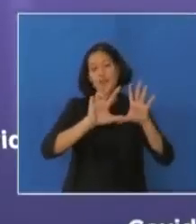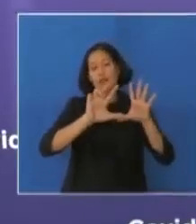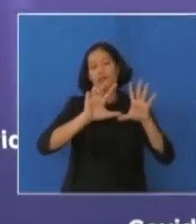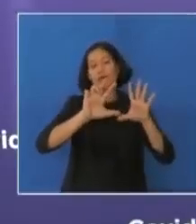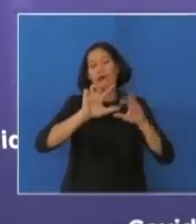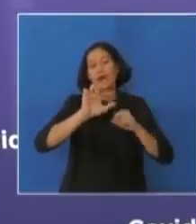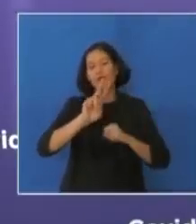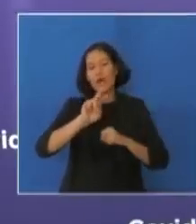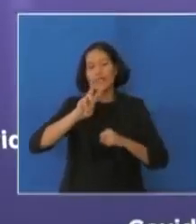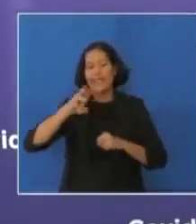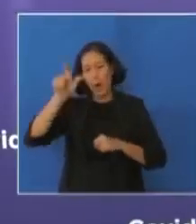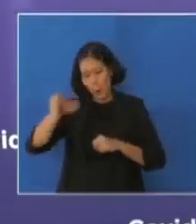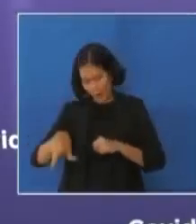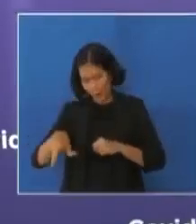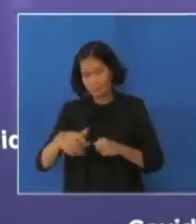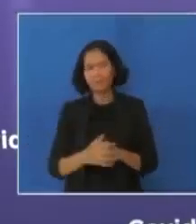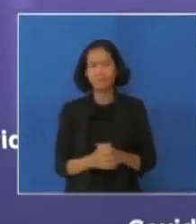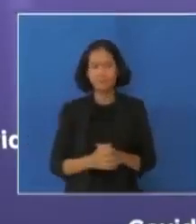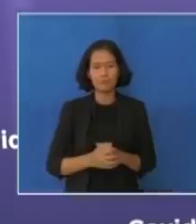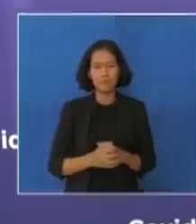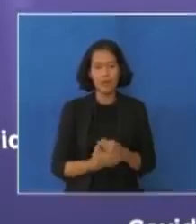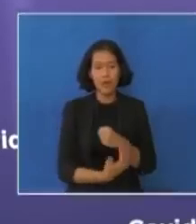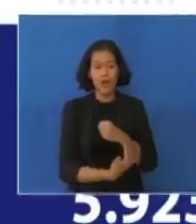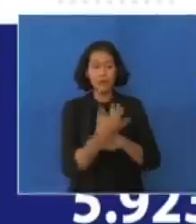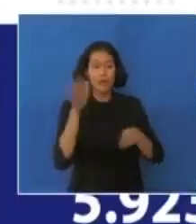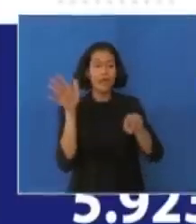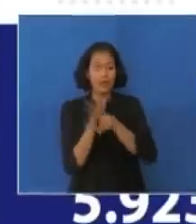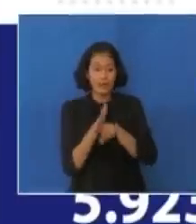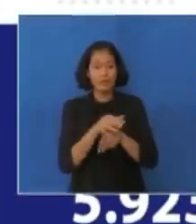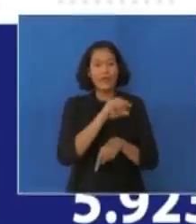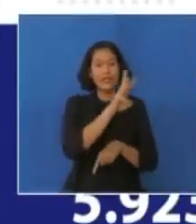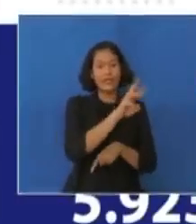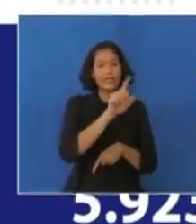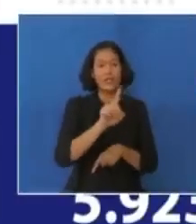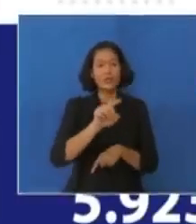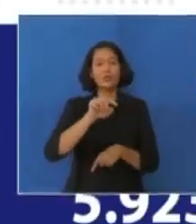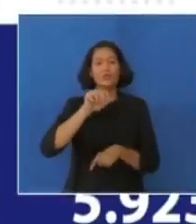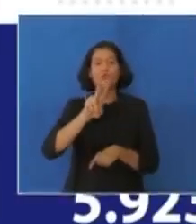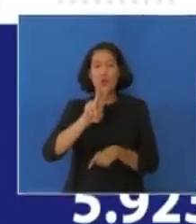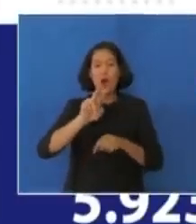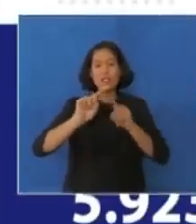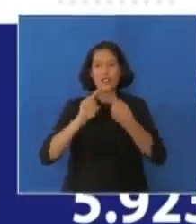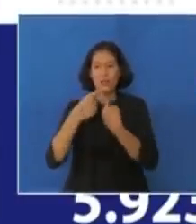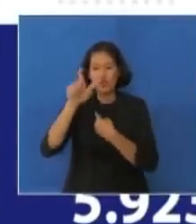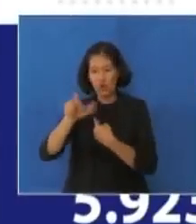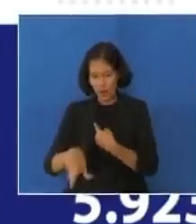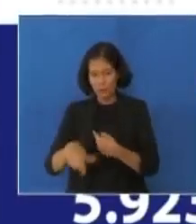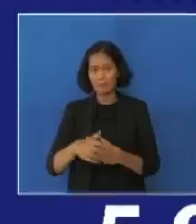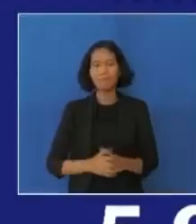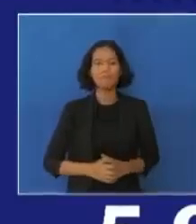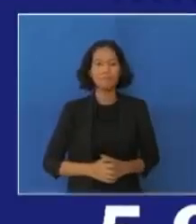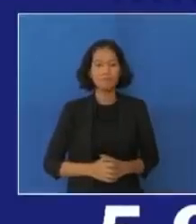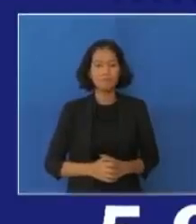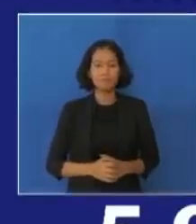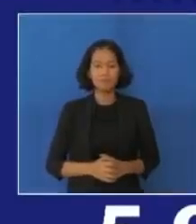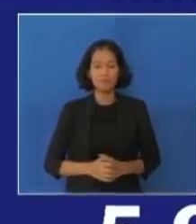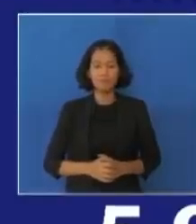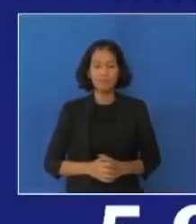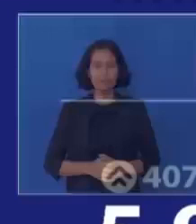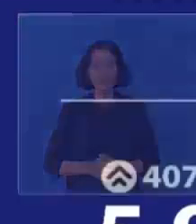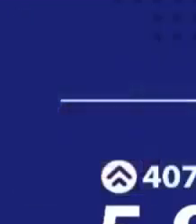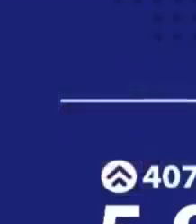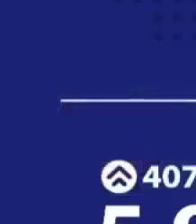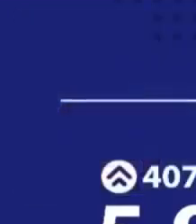5923 orang hasil negatif 31211 orang sementara